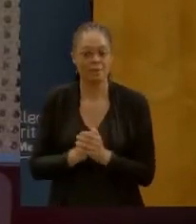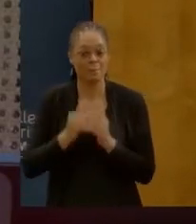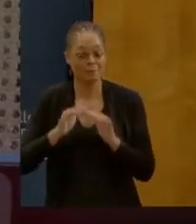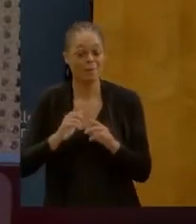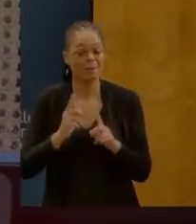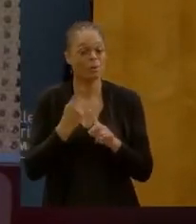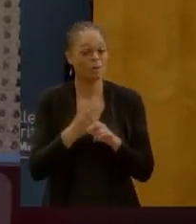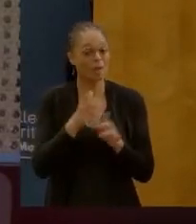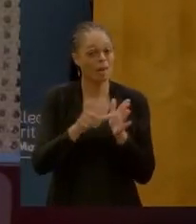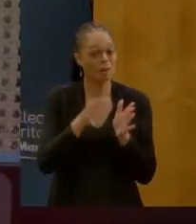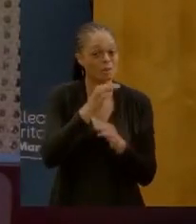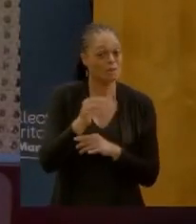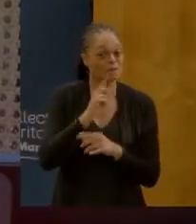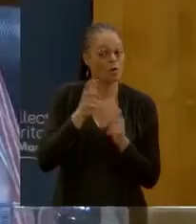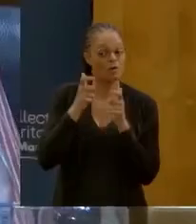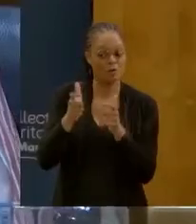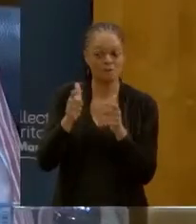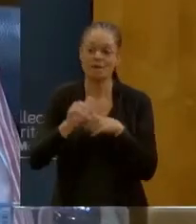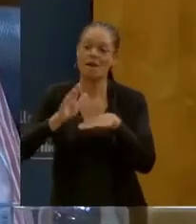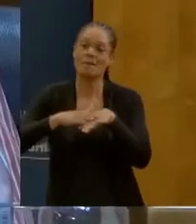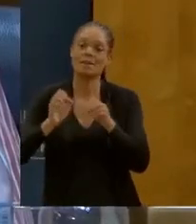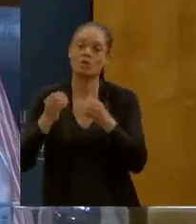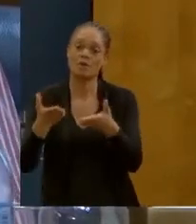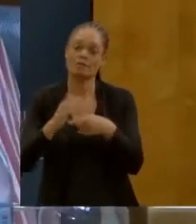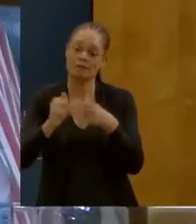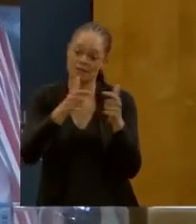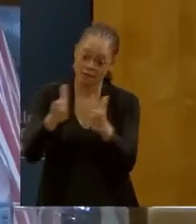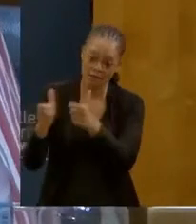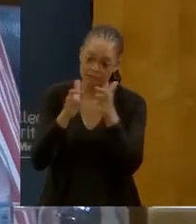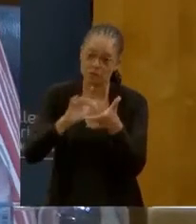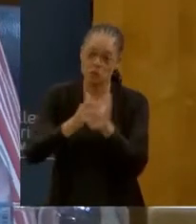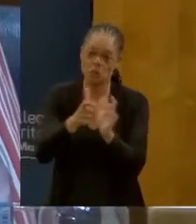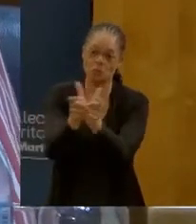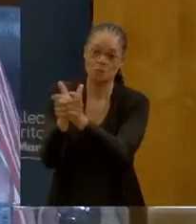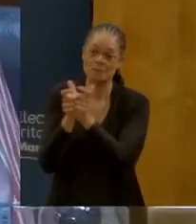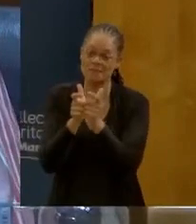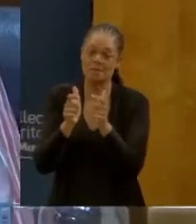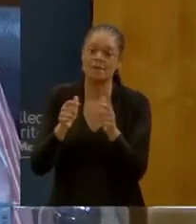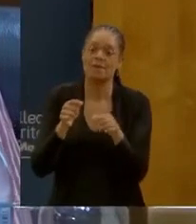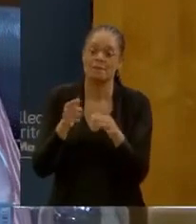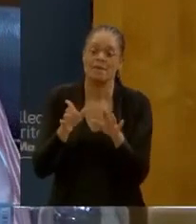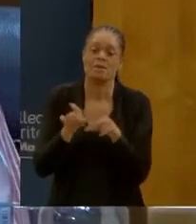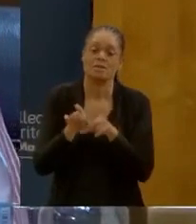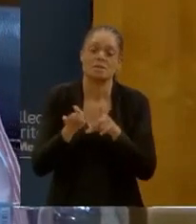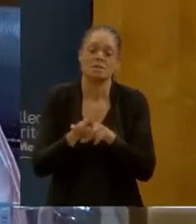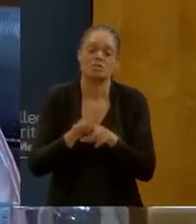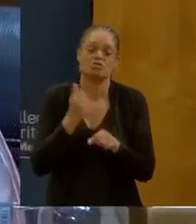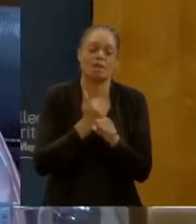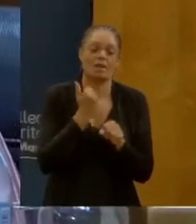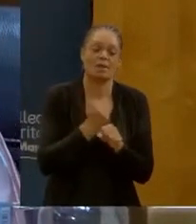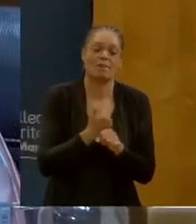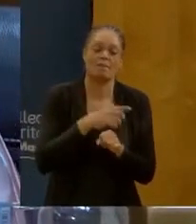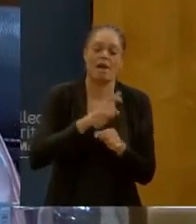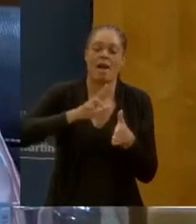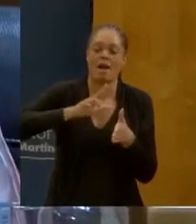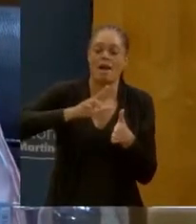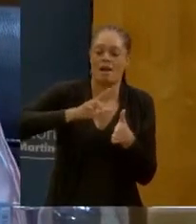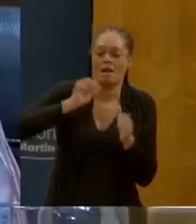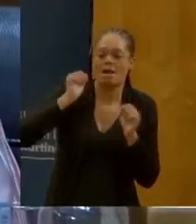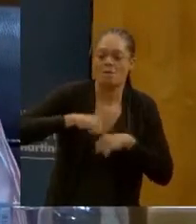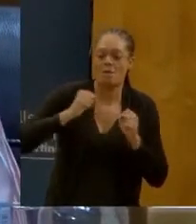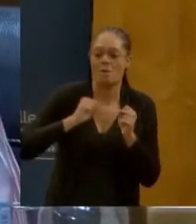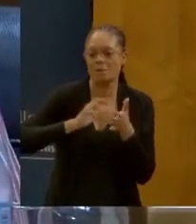vérifie au moment de l'appel d'offres, mais chaque année, puisque c'est des accords cadres qui s'étalent